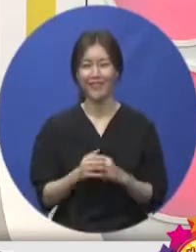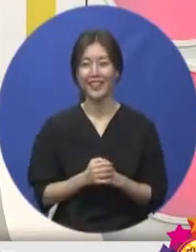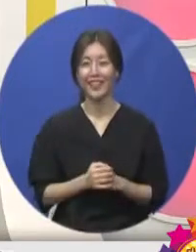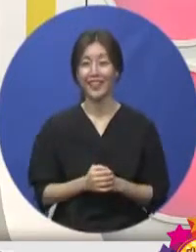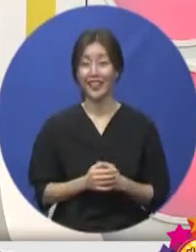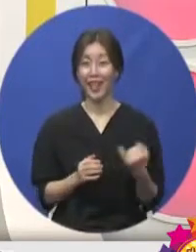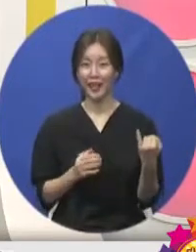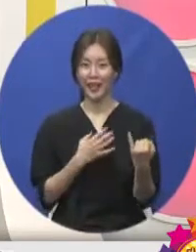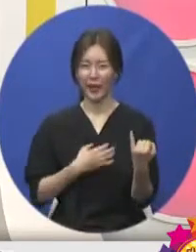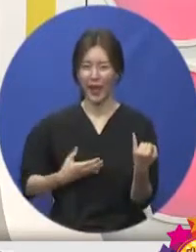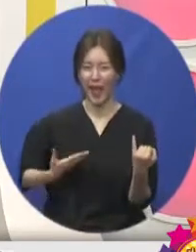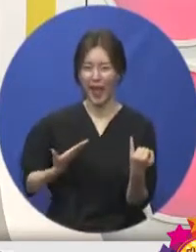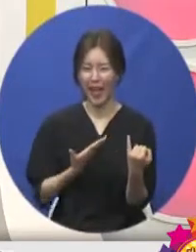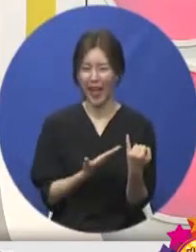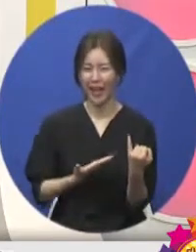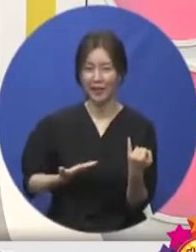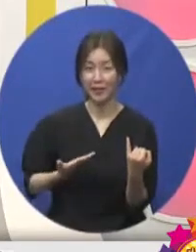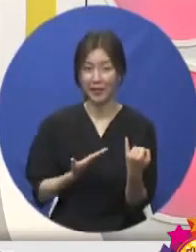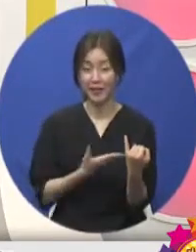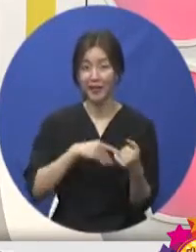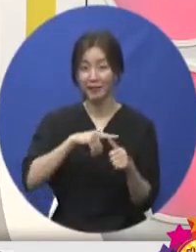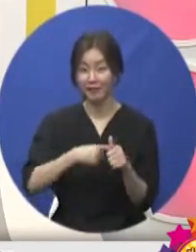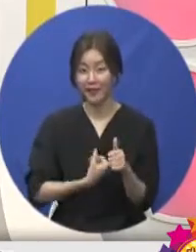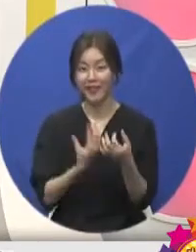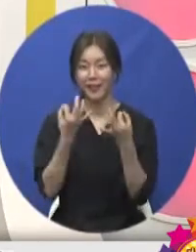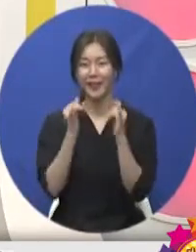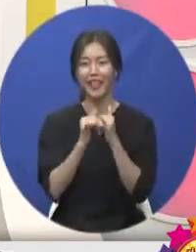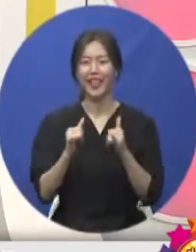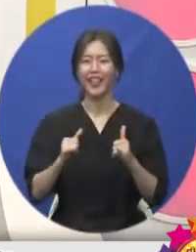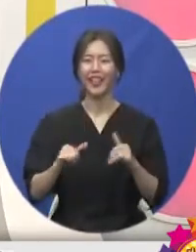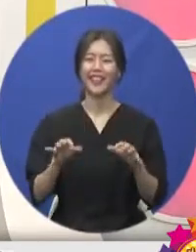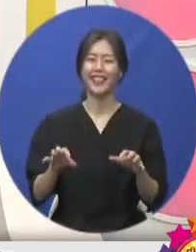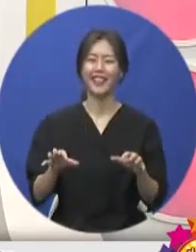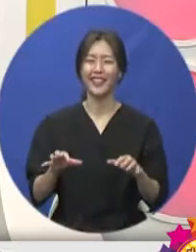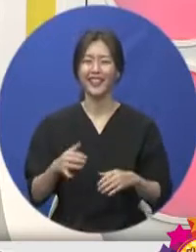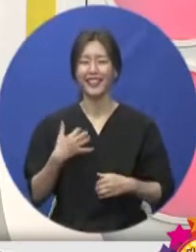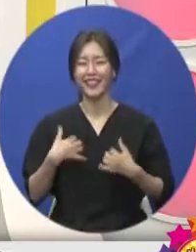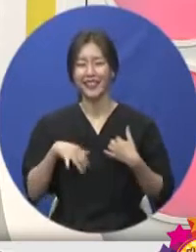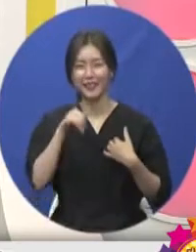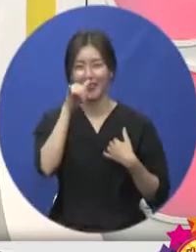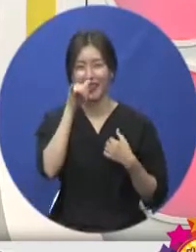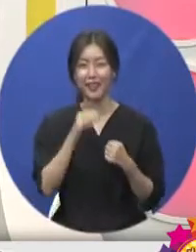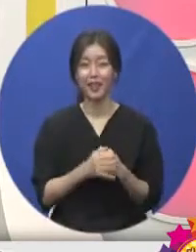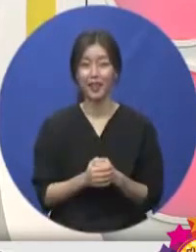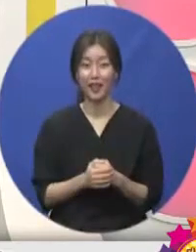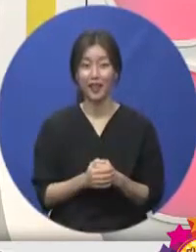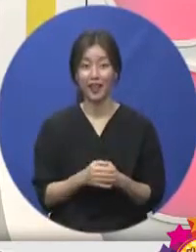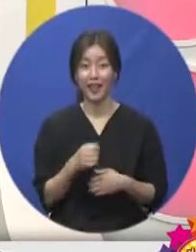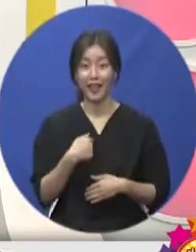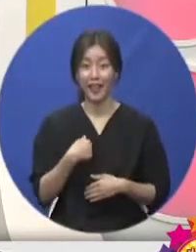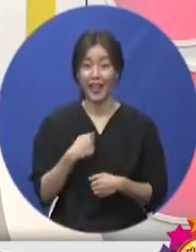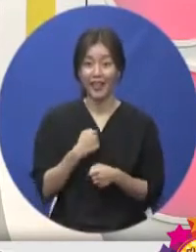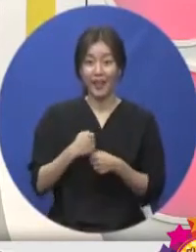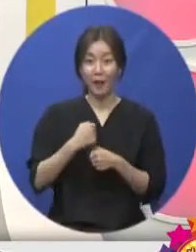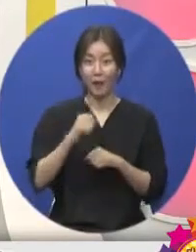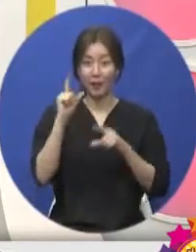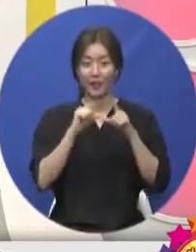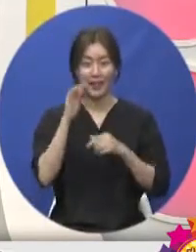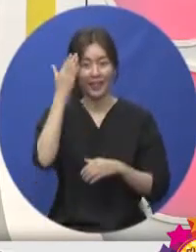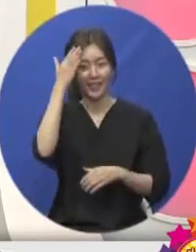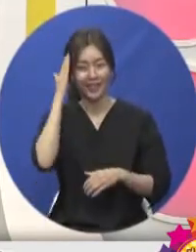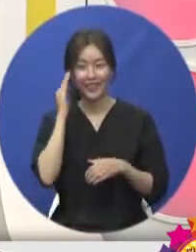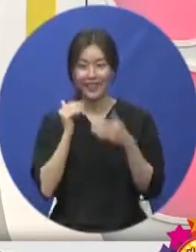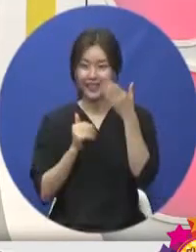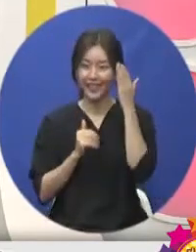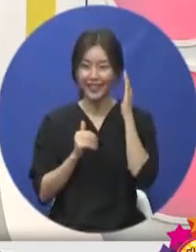여기를 괴롭힐수록 인기는 올라가고 또 우리 시청자분들은 근데 엄청히 재밌어요. 근데 예, 근데 예. 재밌으세요? 아, 제가 이렇게 재밌어요. 땀 흘리는